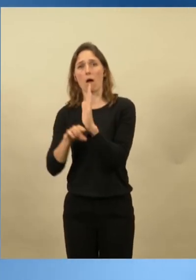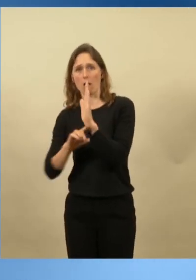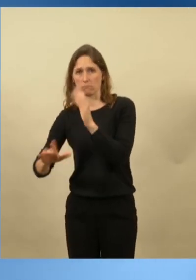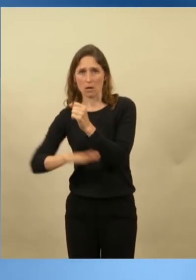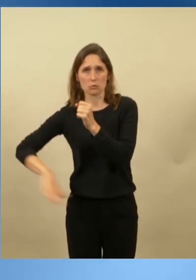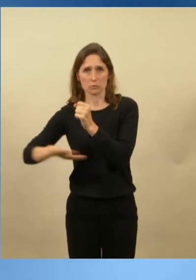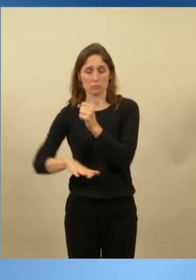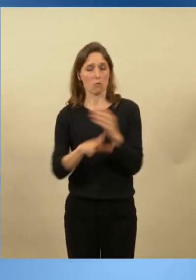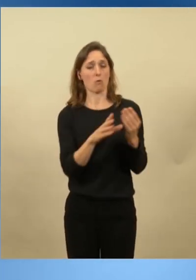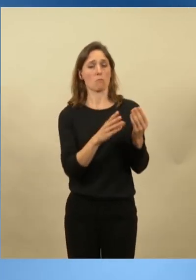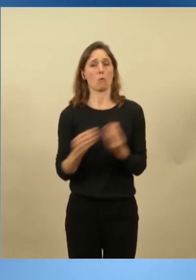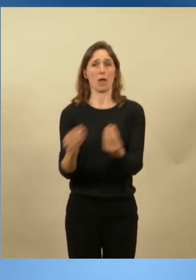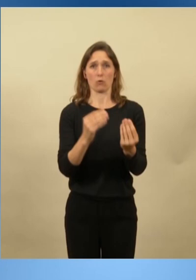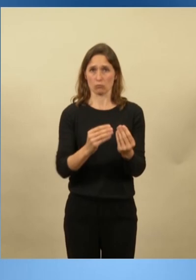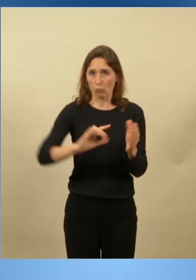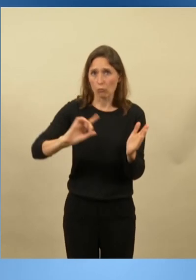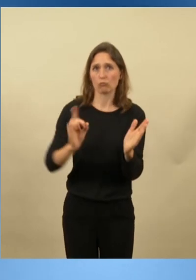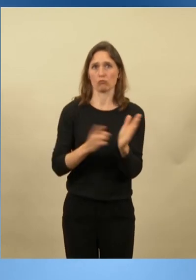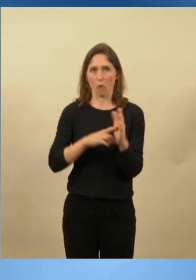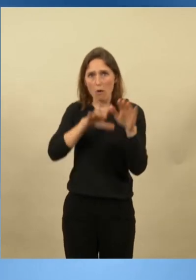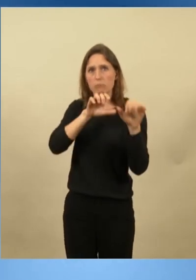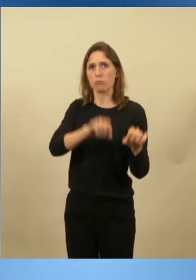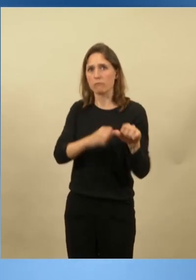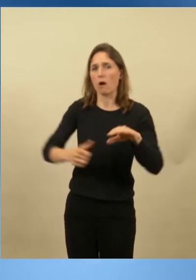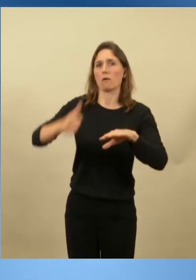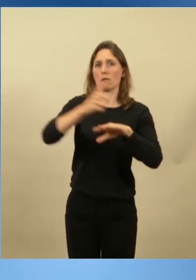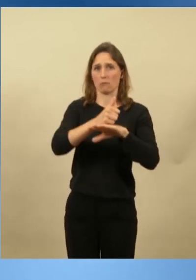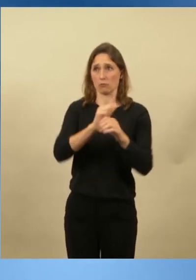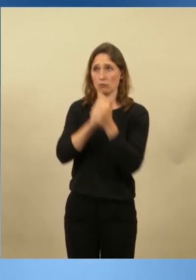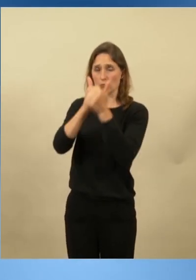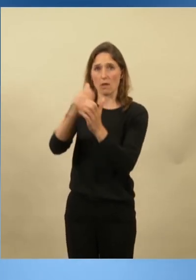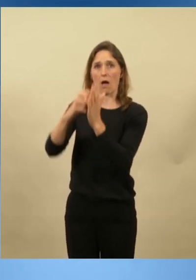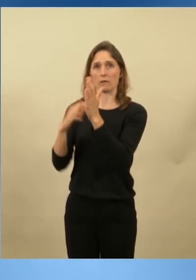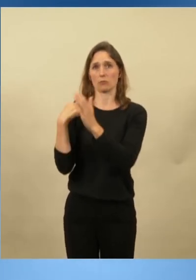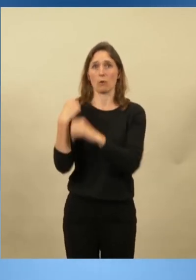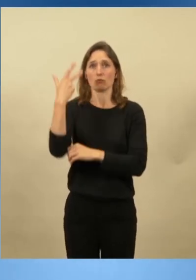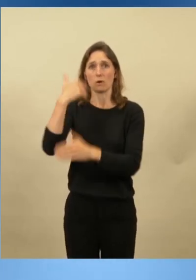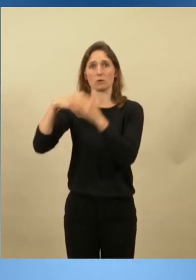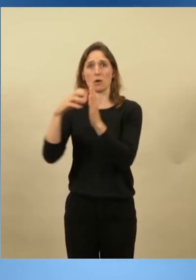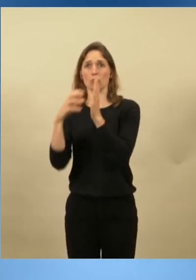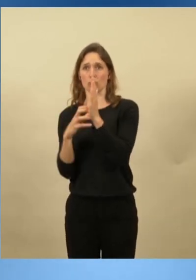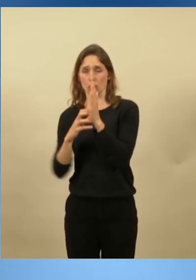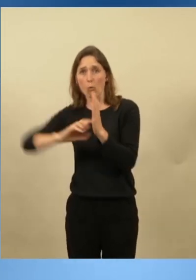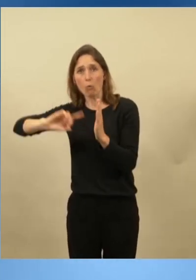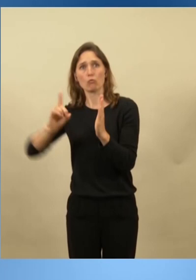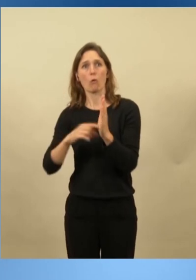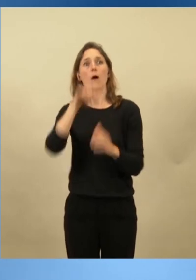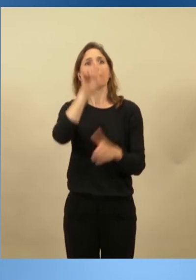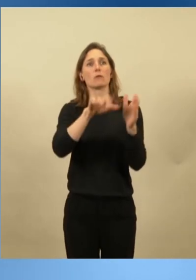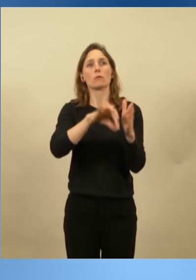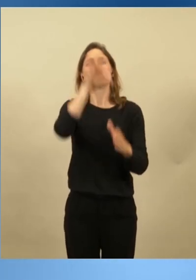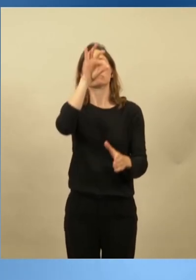titulaire de la souverainerie nationale au sens de l'article 3 de la Constitution a le droit de révoquer les représentants qu'il a